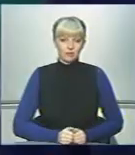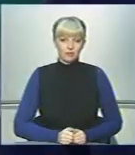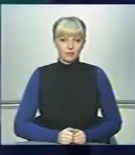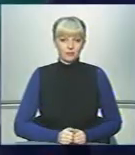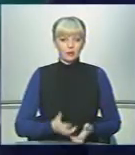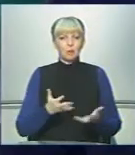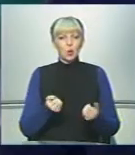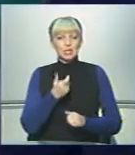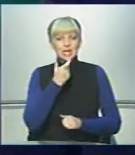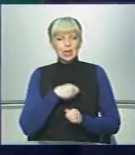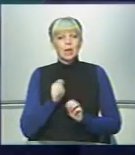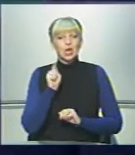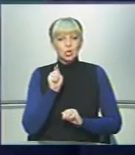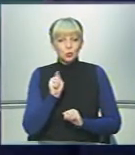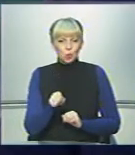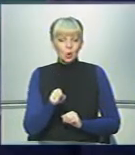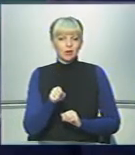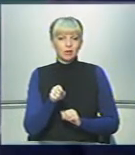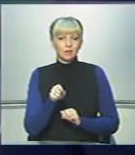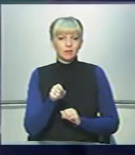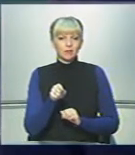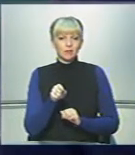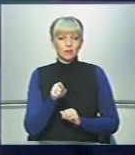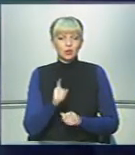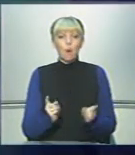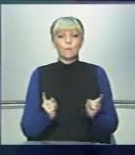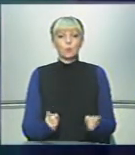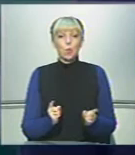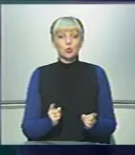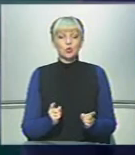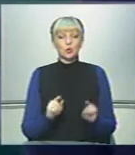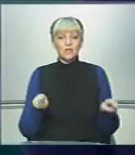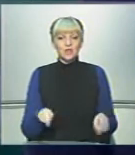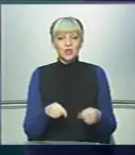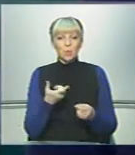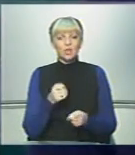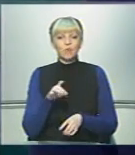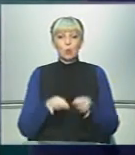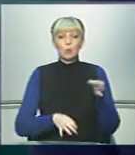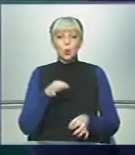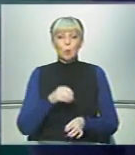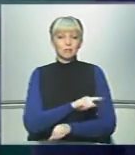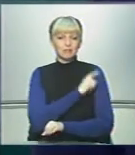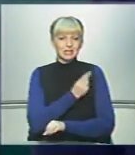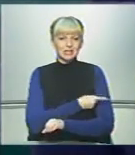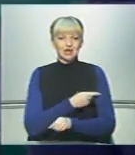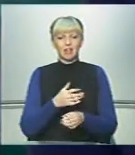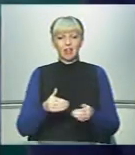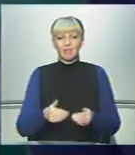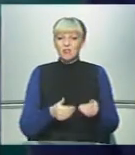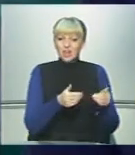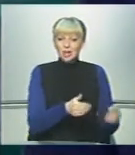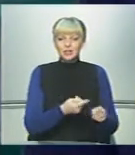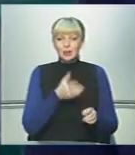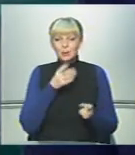Ми беремо на себе іменно той промежуток відтворення, де в природі сильно йде відхід. Це